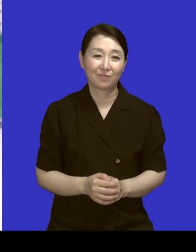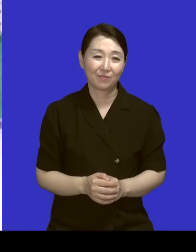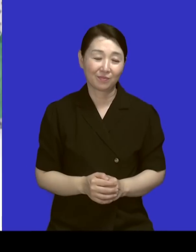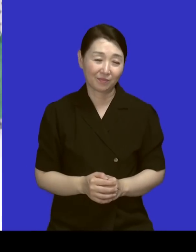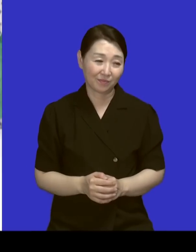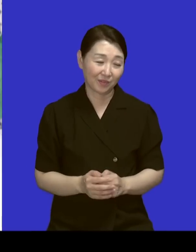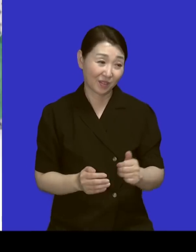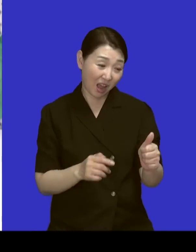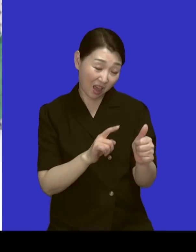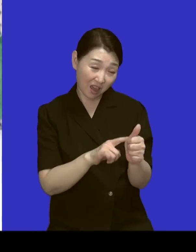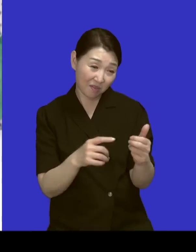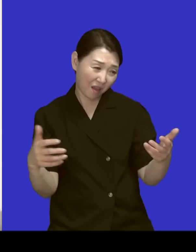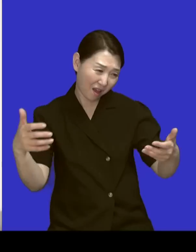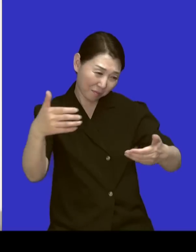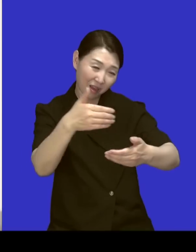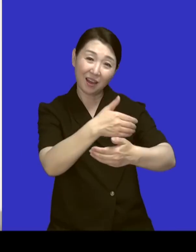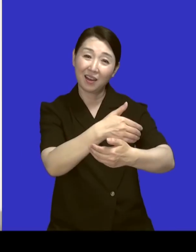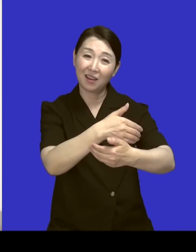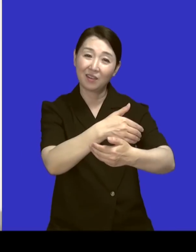아이를 안아줬는데